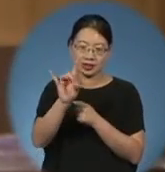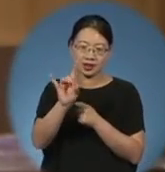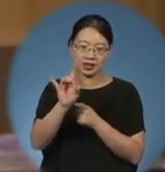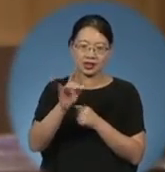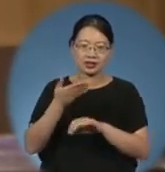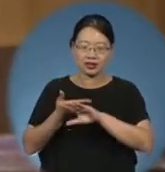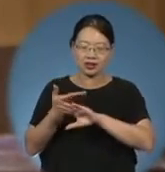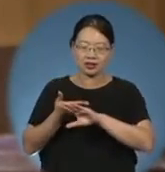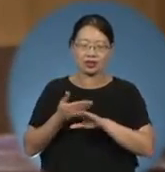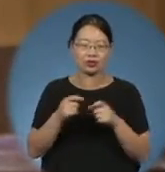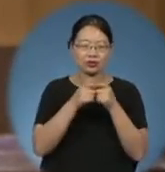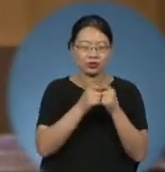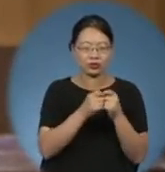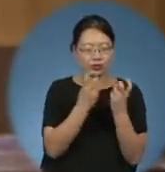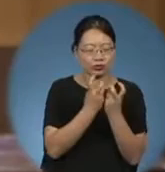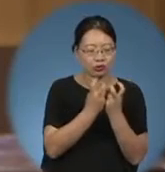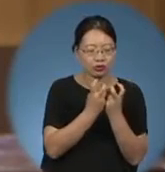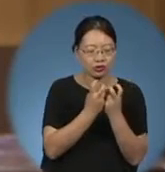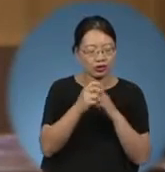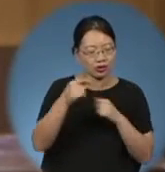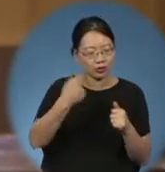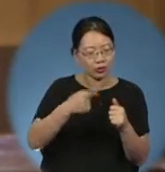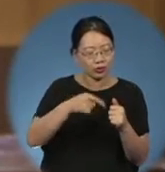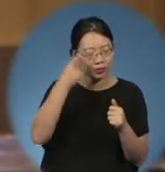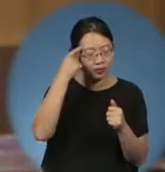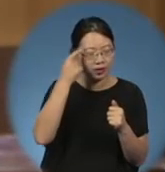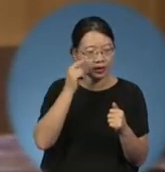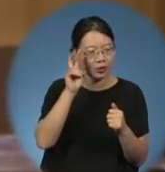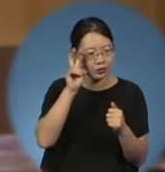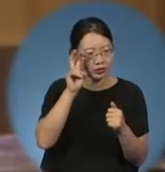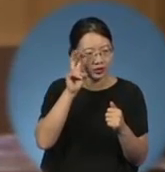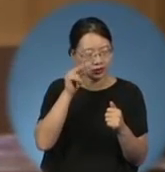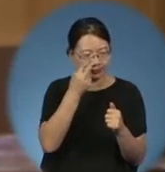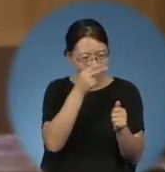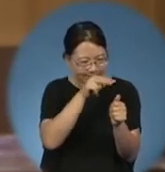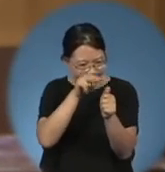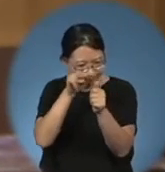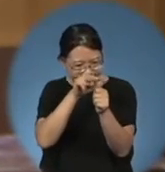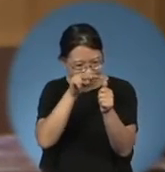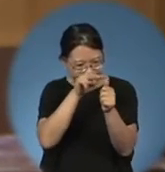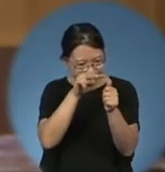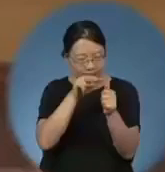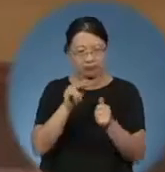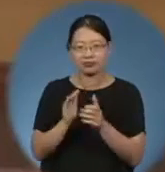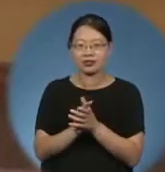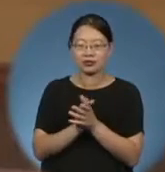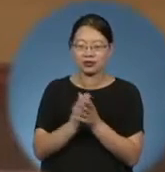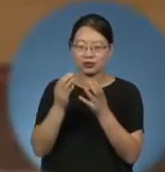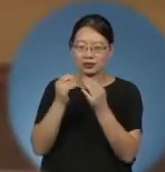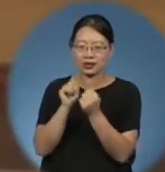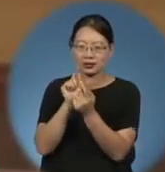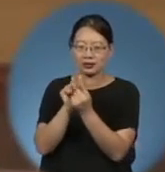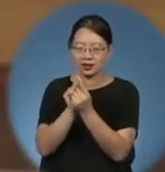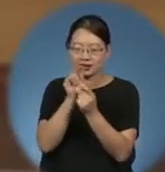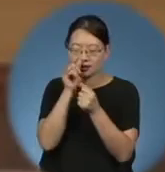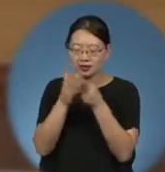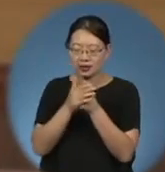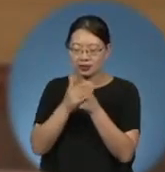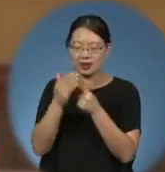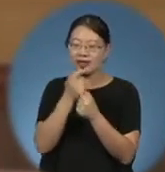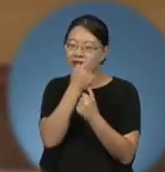들린 그걸 구체적으로 어떻게 하던가요 아씨 옆에서 밖에 받습니다 그 친구들이 만큼 저는 또